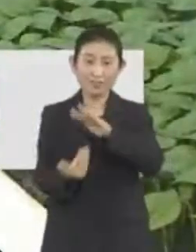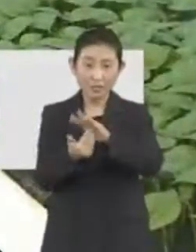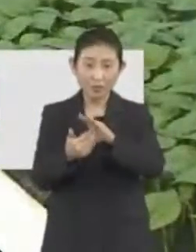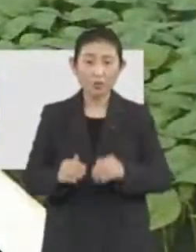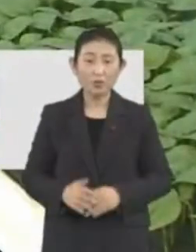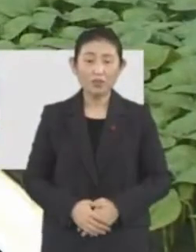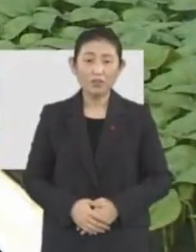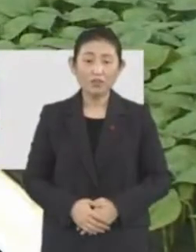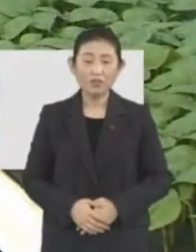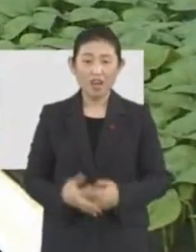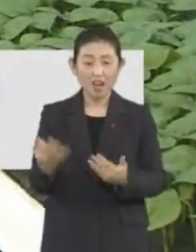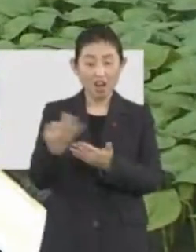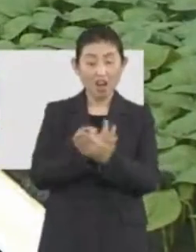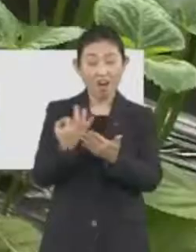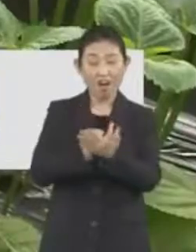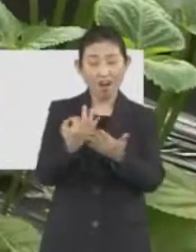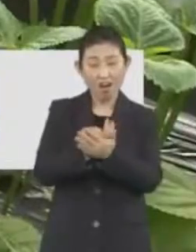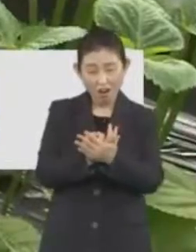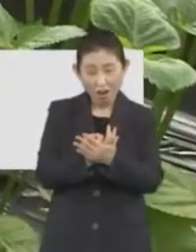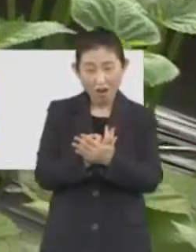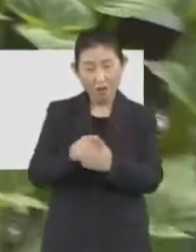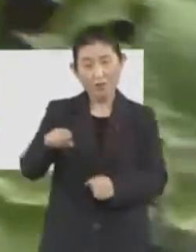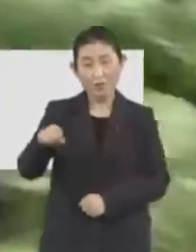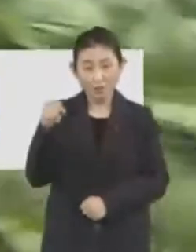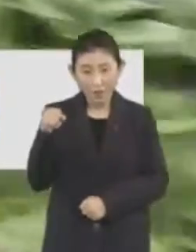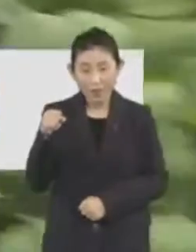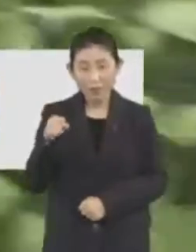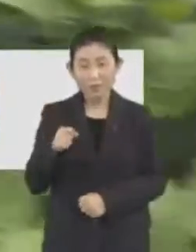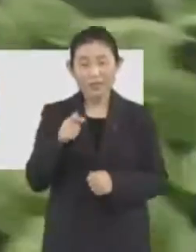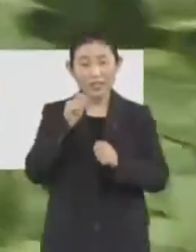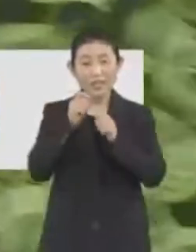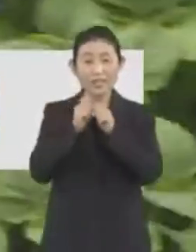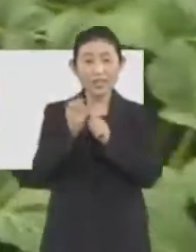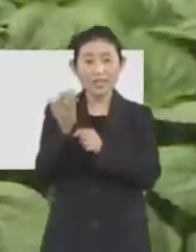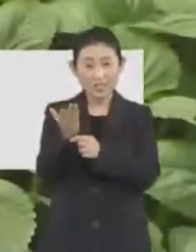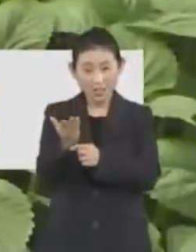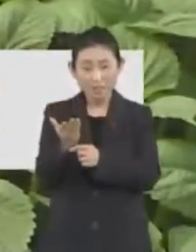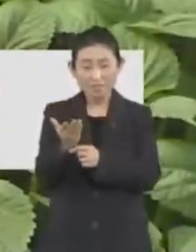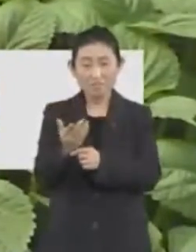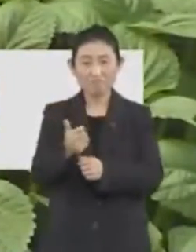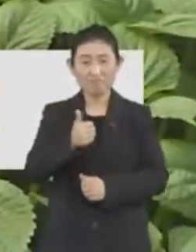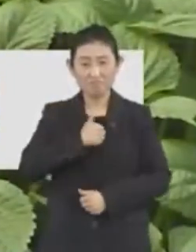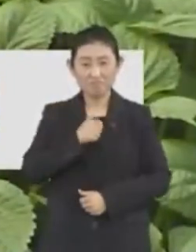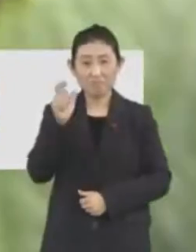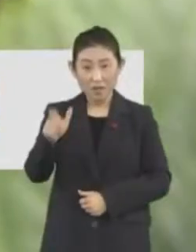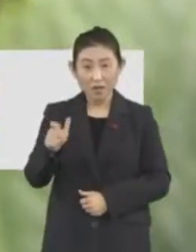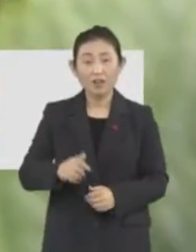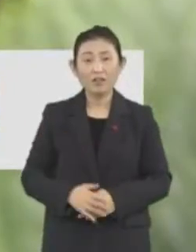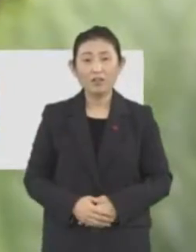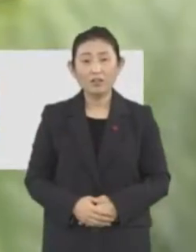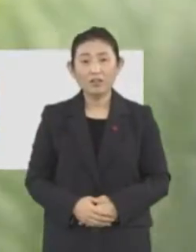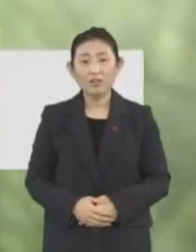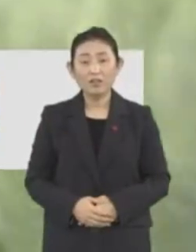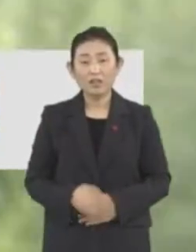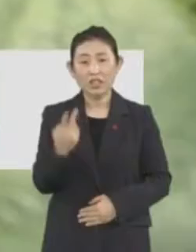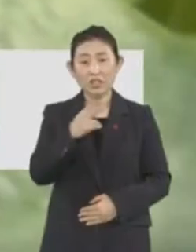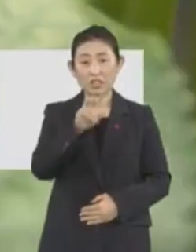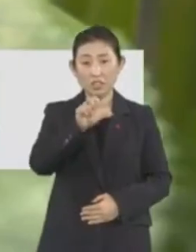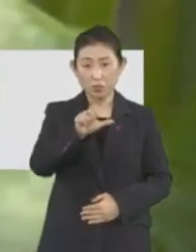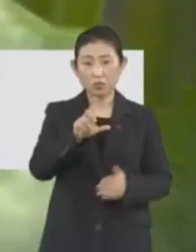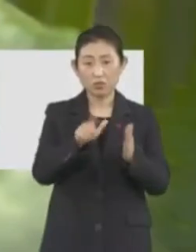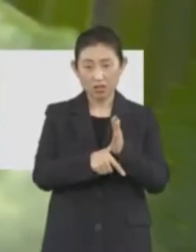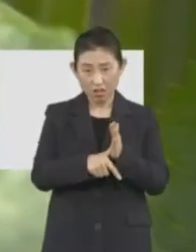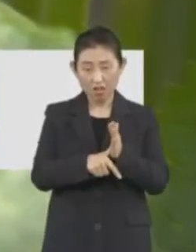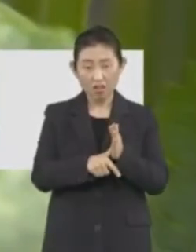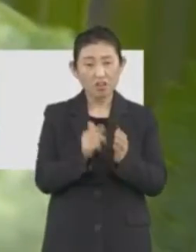지역의 대표적인 효자 소득 짱 목과 깬 입 주산지로 확고히 자리 잡았습니다 금산군 은 2015년